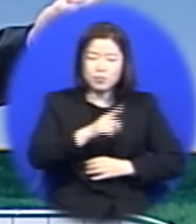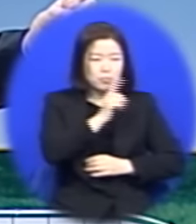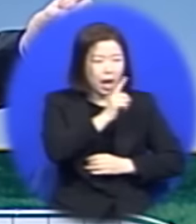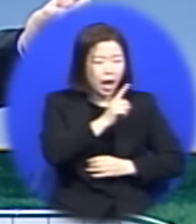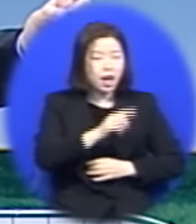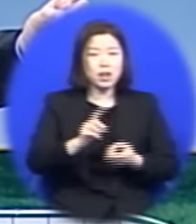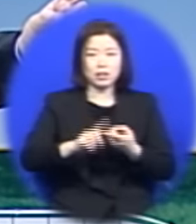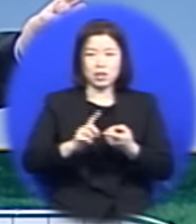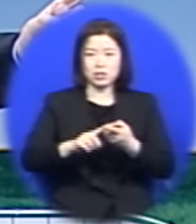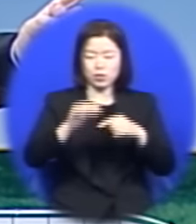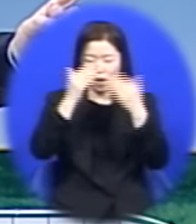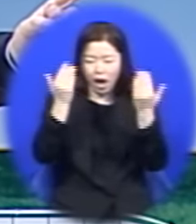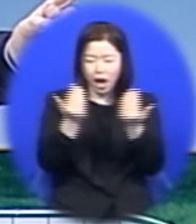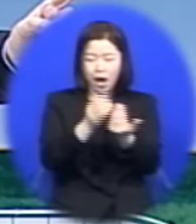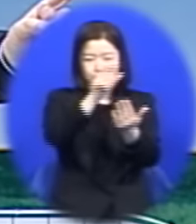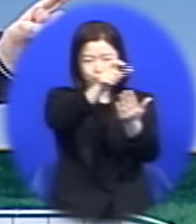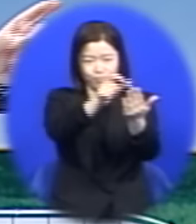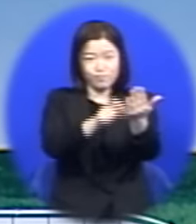기록되어 있습니다.